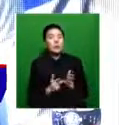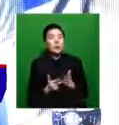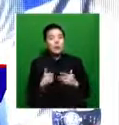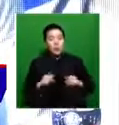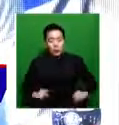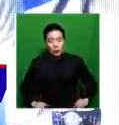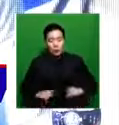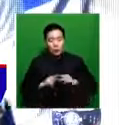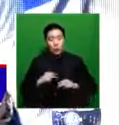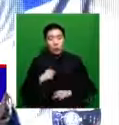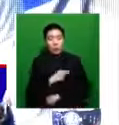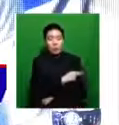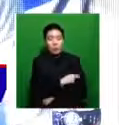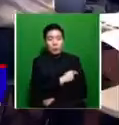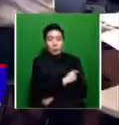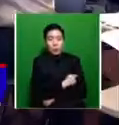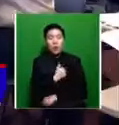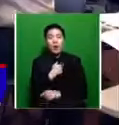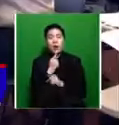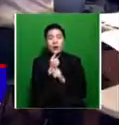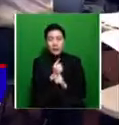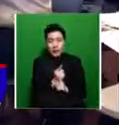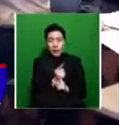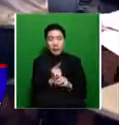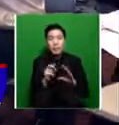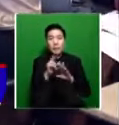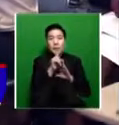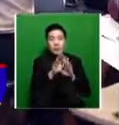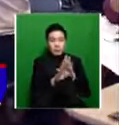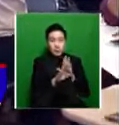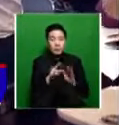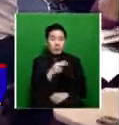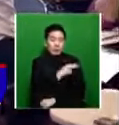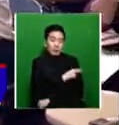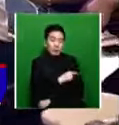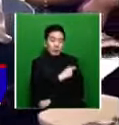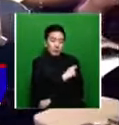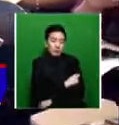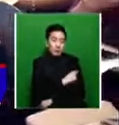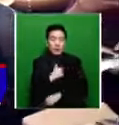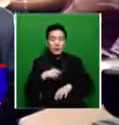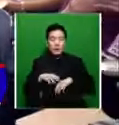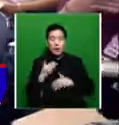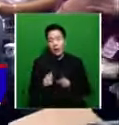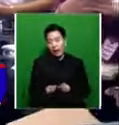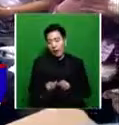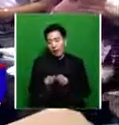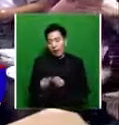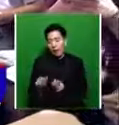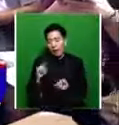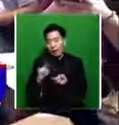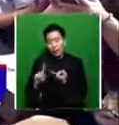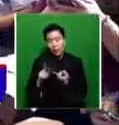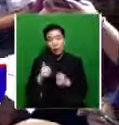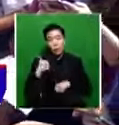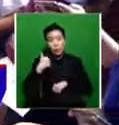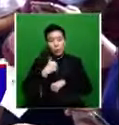งสาธารณสุขเนี่ยต้องปฏิบัติตามระเบียบราชการระเบียบบริหารราชการแผ่นดินในการที่มอบให้กับทาง